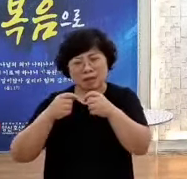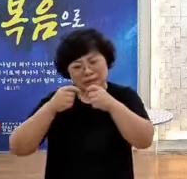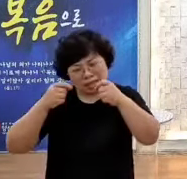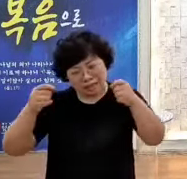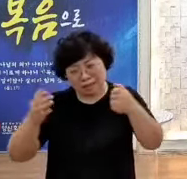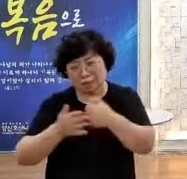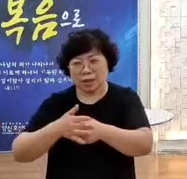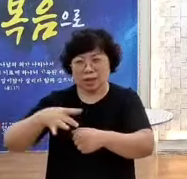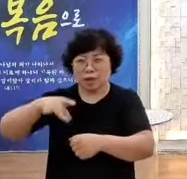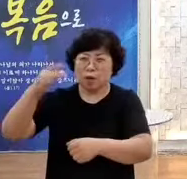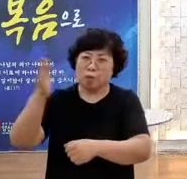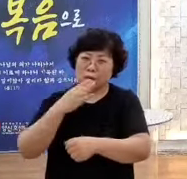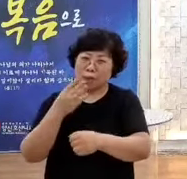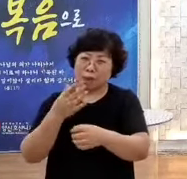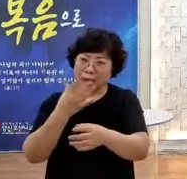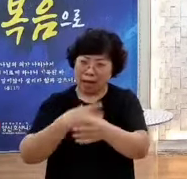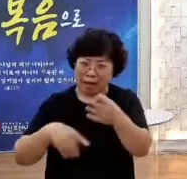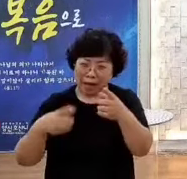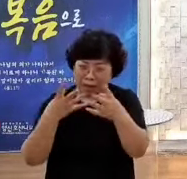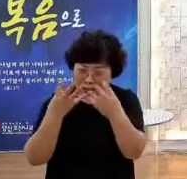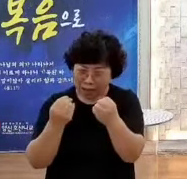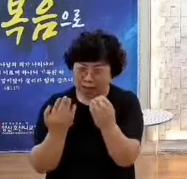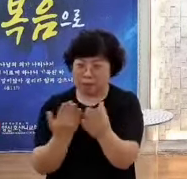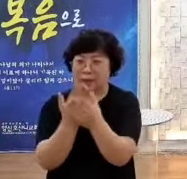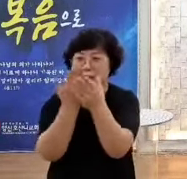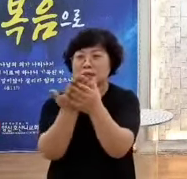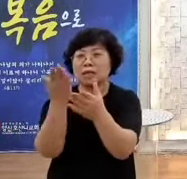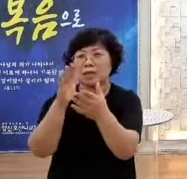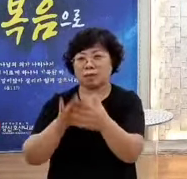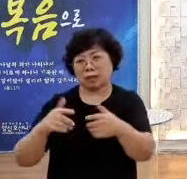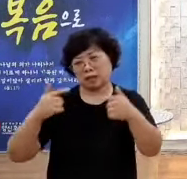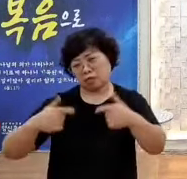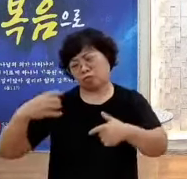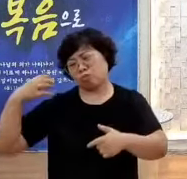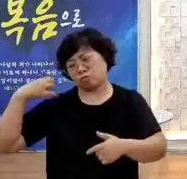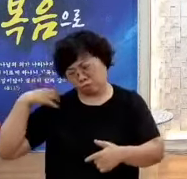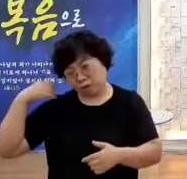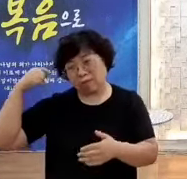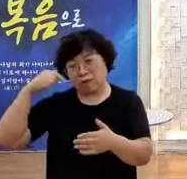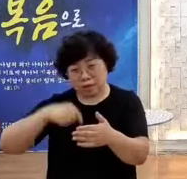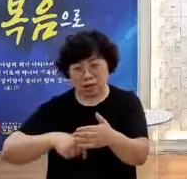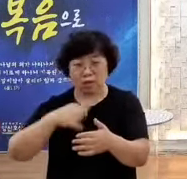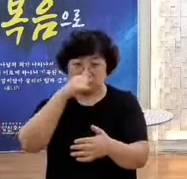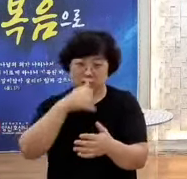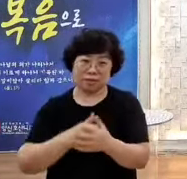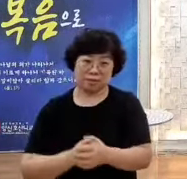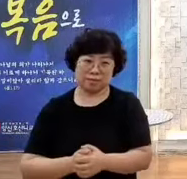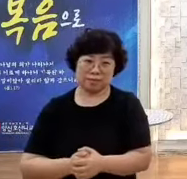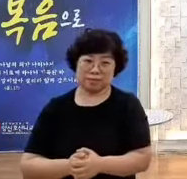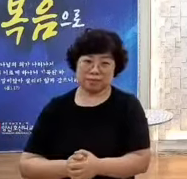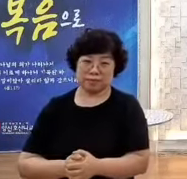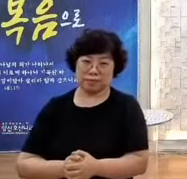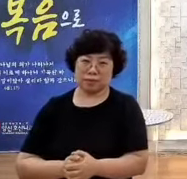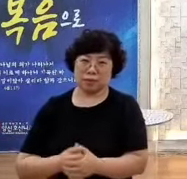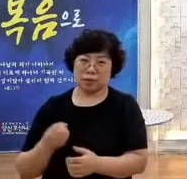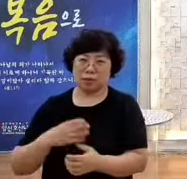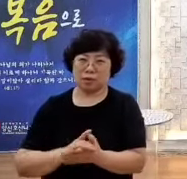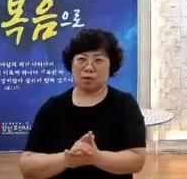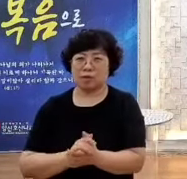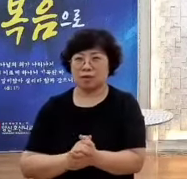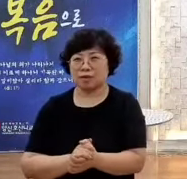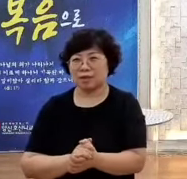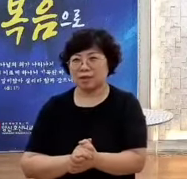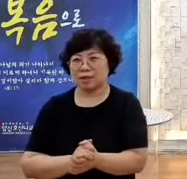긴장감 아니지만 이런 부담감이 저는 늘 안고 이렇게 설교를 하고 매일 또 새벽을 설교하고 또 수요일